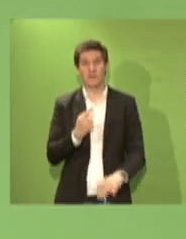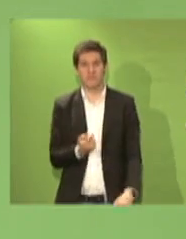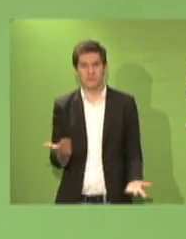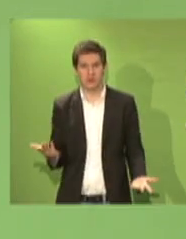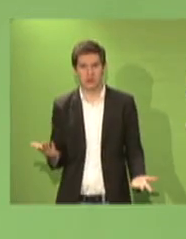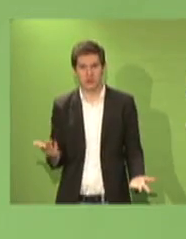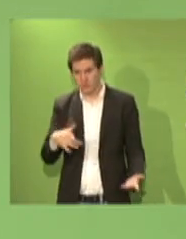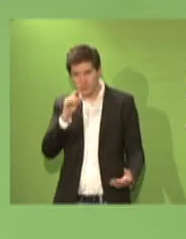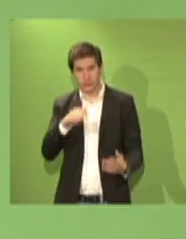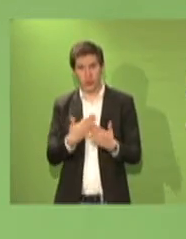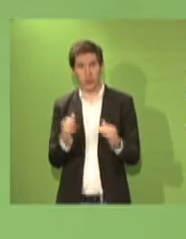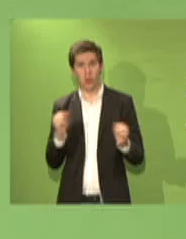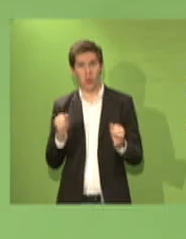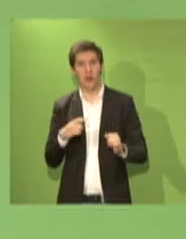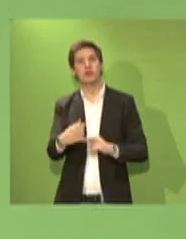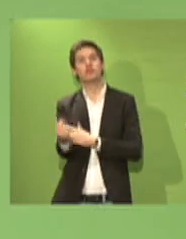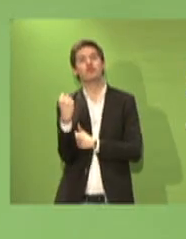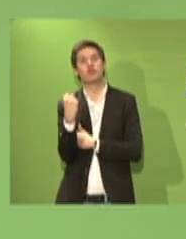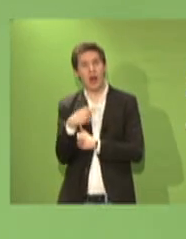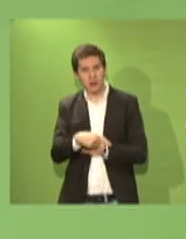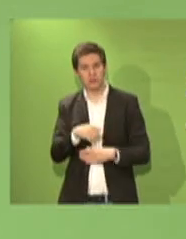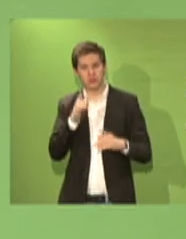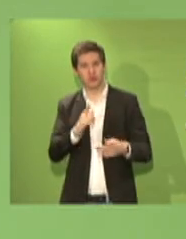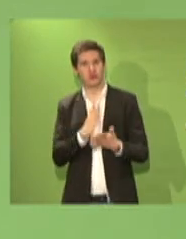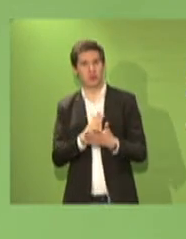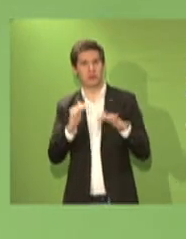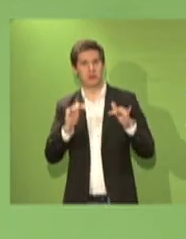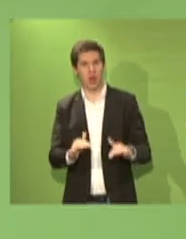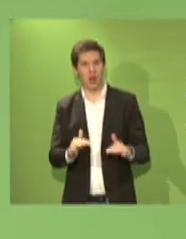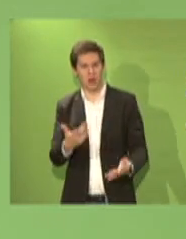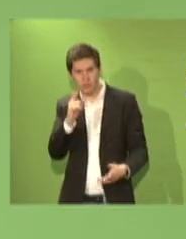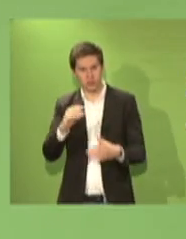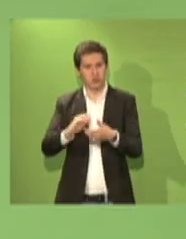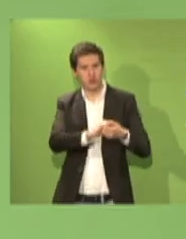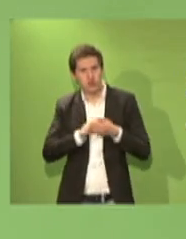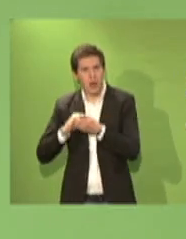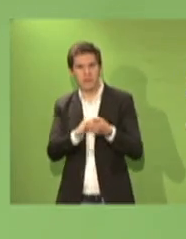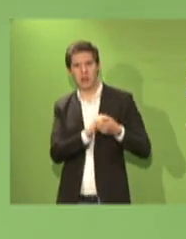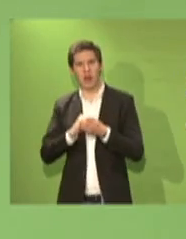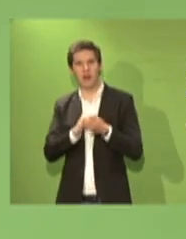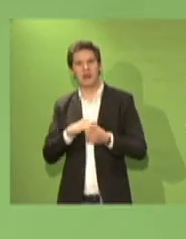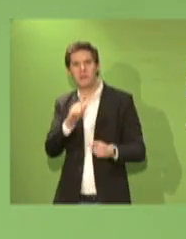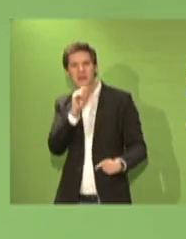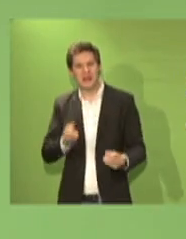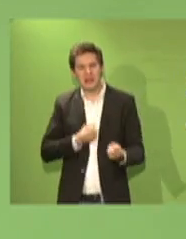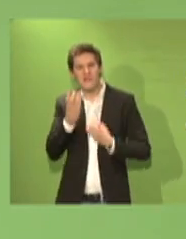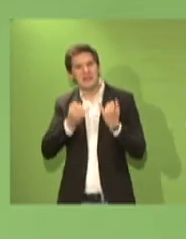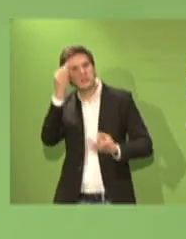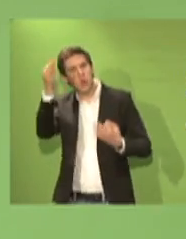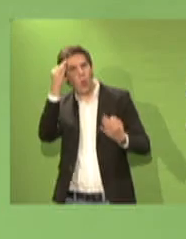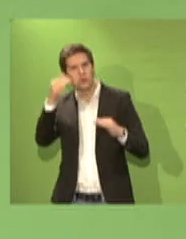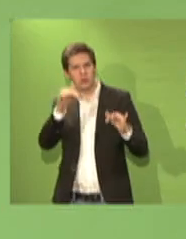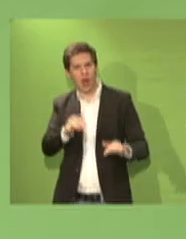Und die Stärke dieser Region liegt auch an ihrer Beweglichkeit, am Zusammenhalt, an der Innovationskraft vieler